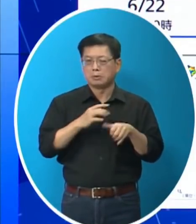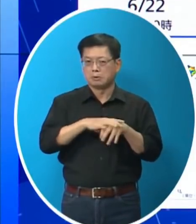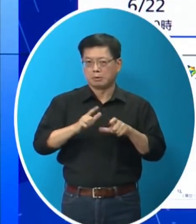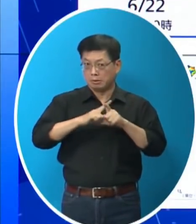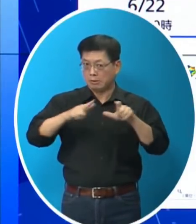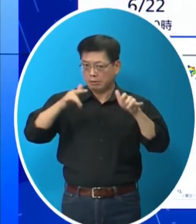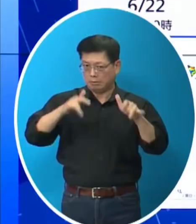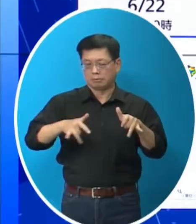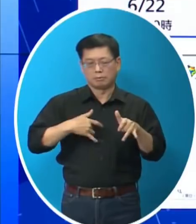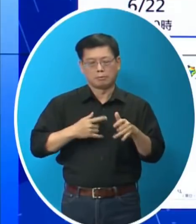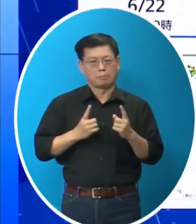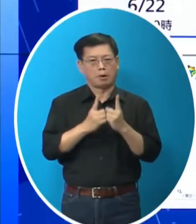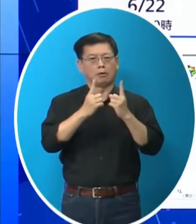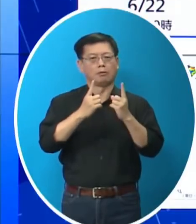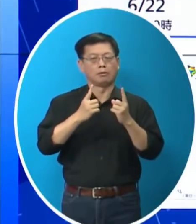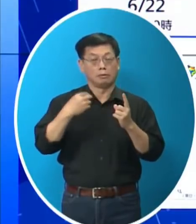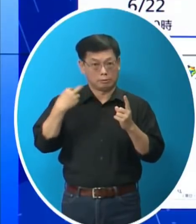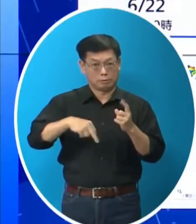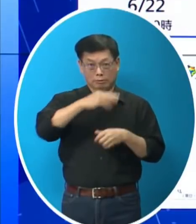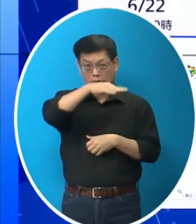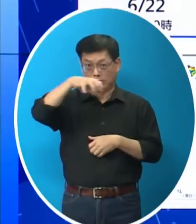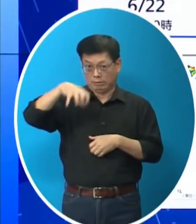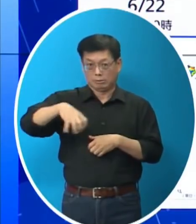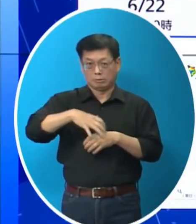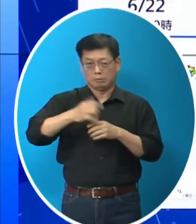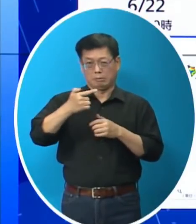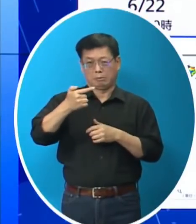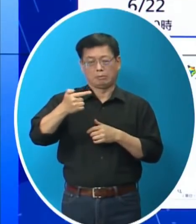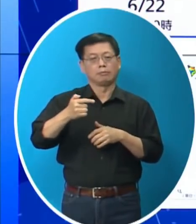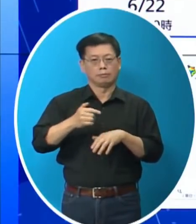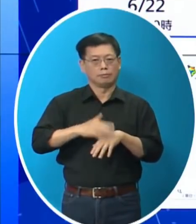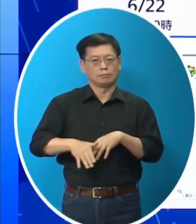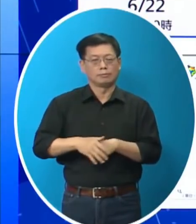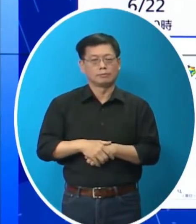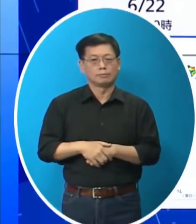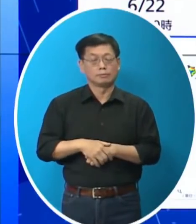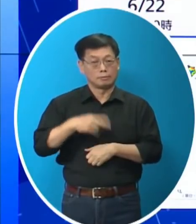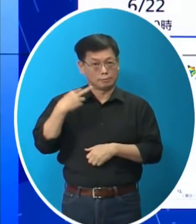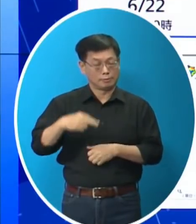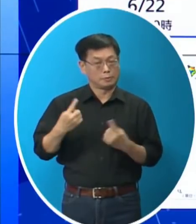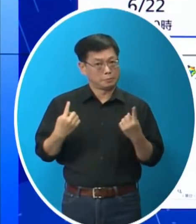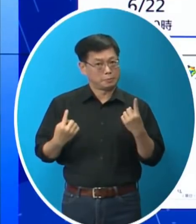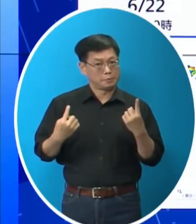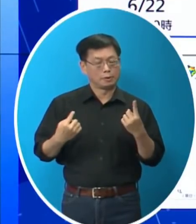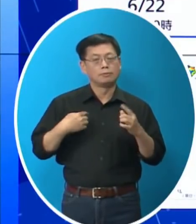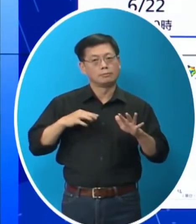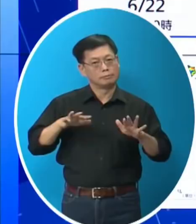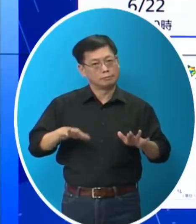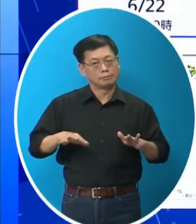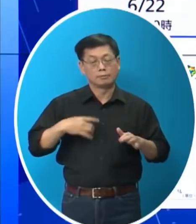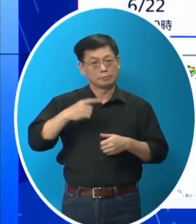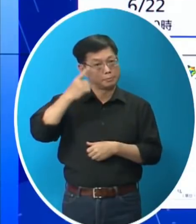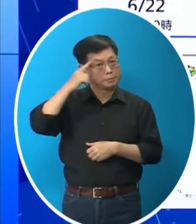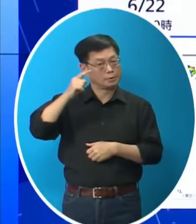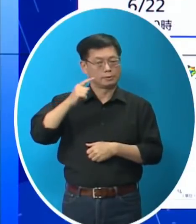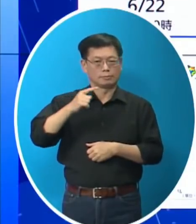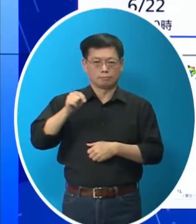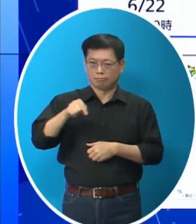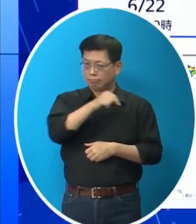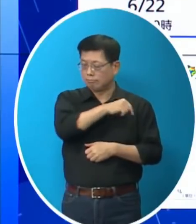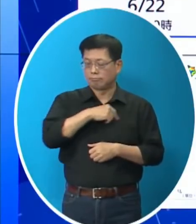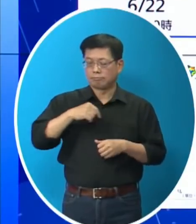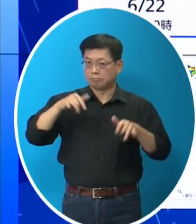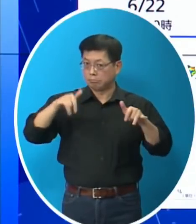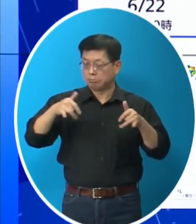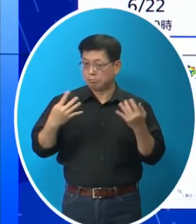大雨或发生的机会，山区甚至有局部大雨或豪雨发生的情形。但是我们相比之下，今天跟明天这样子的雨